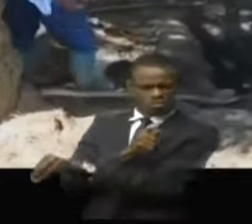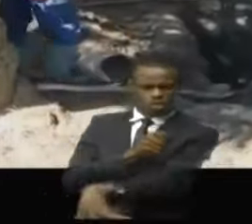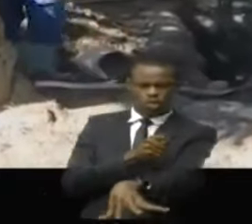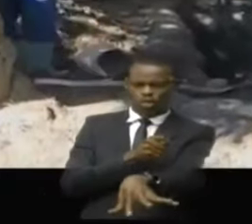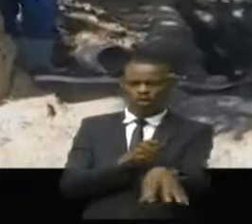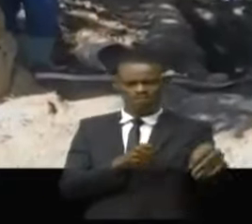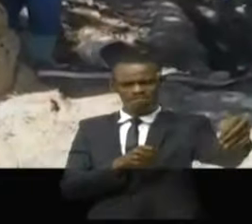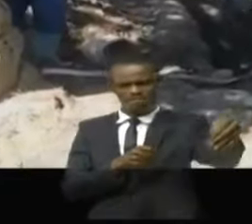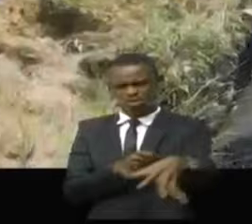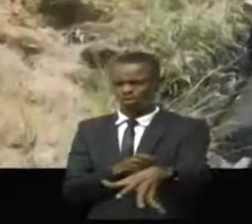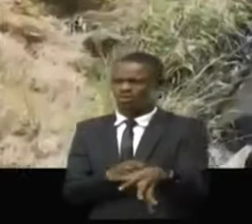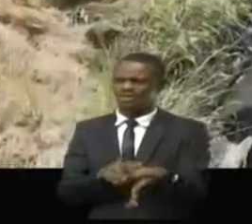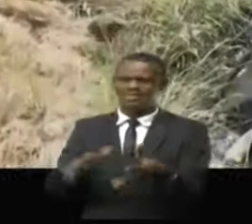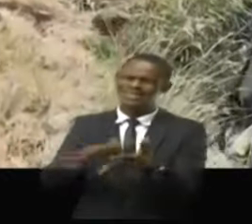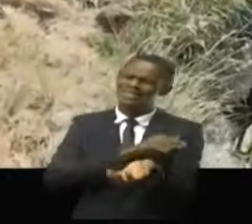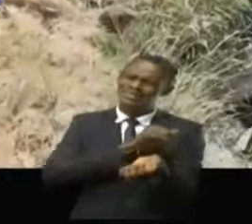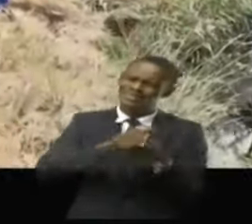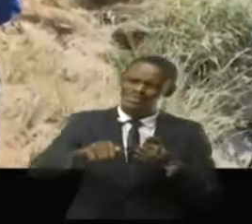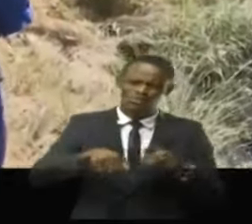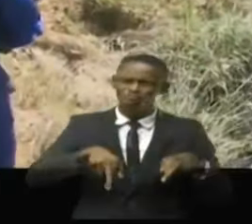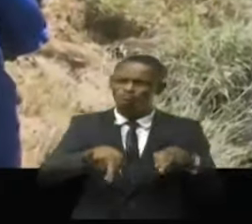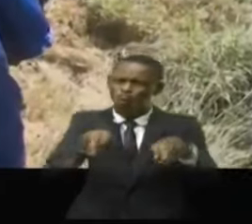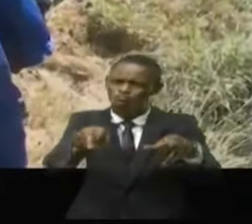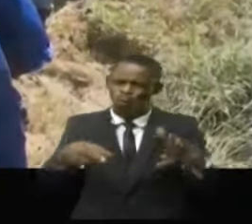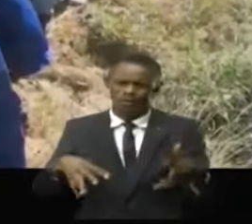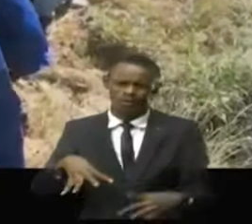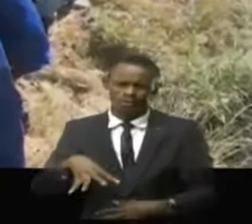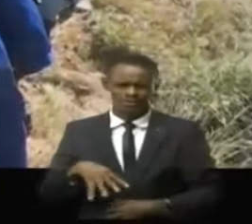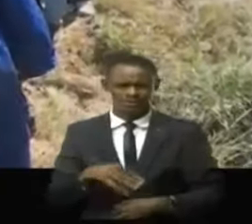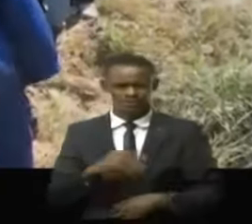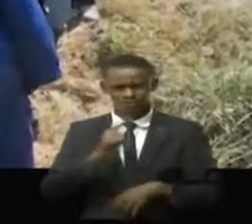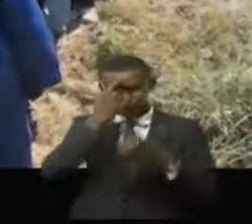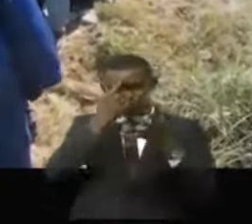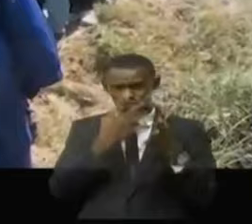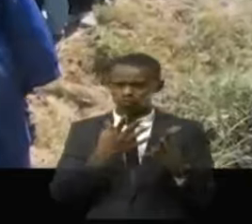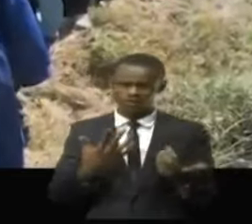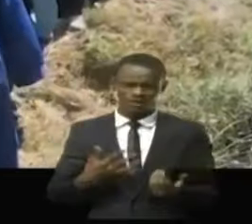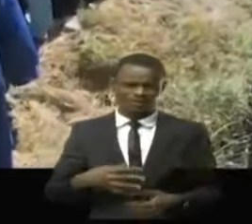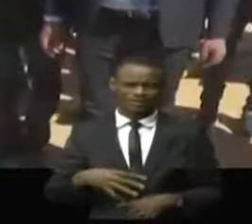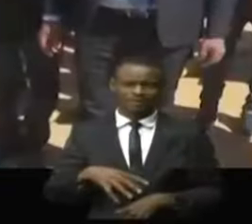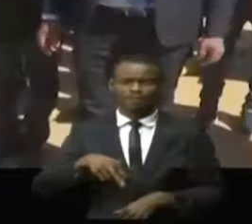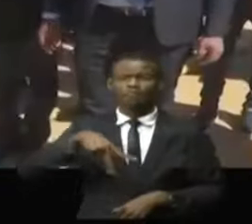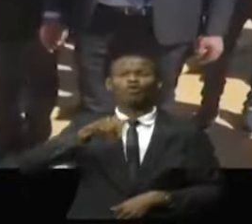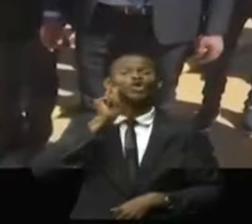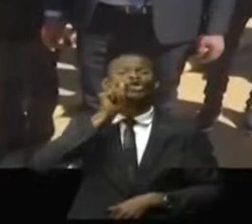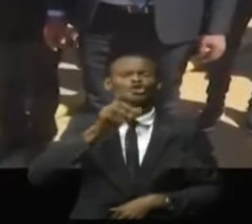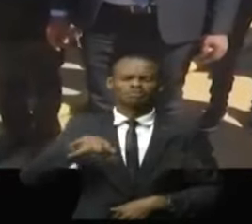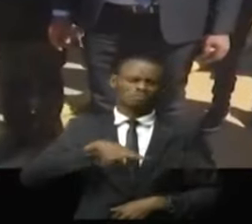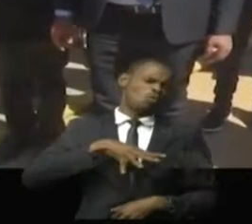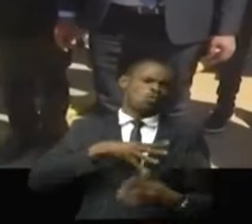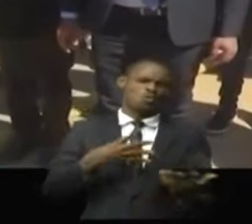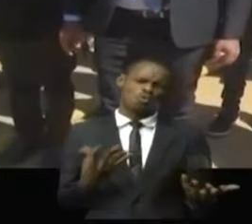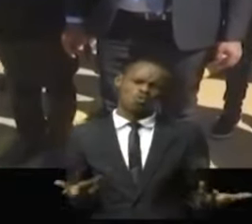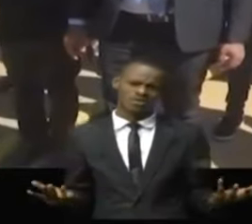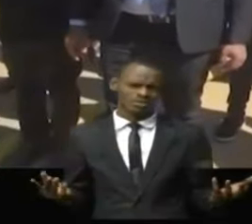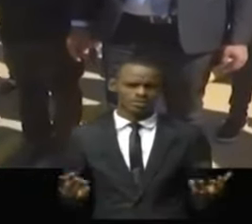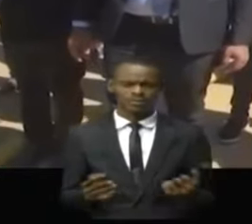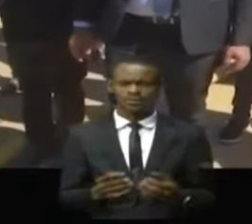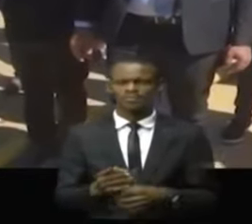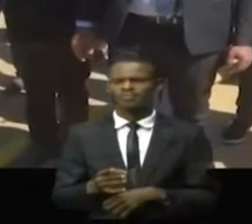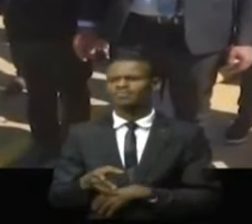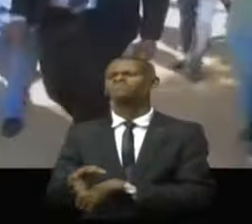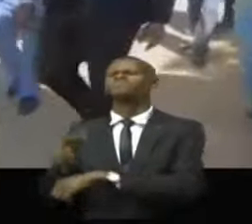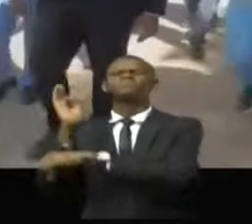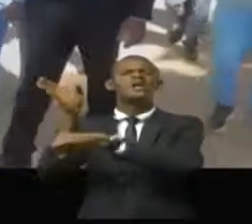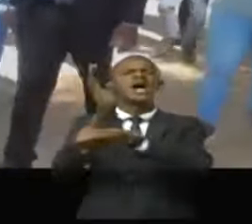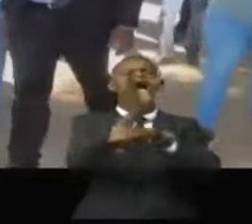les conséquences possibles. Face à cette situation, Maître Madeleine Kumba-Sabangu instruit à chacun de construire sa fosse